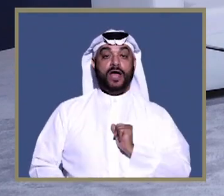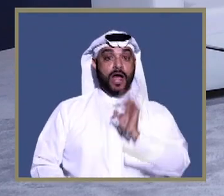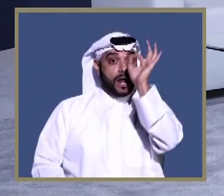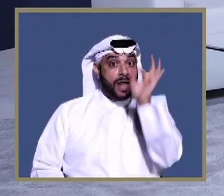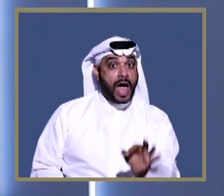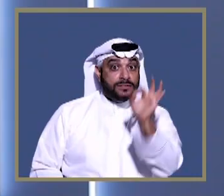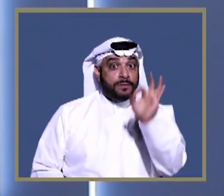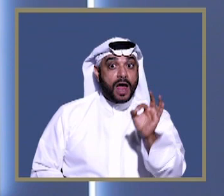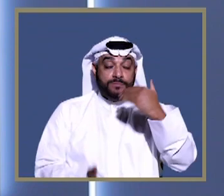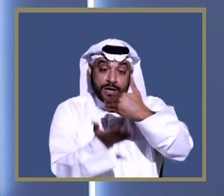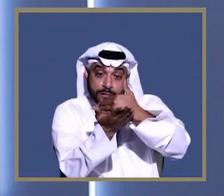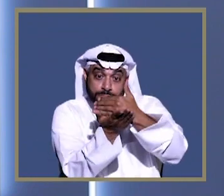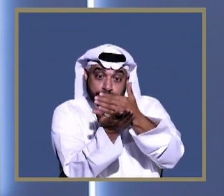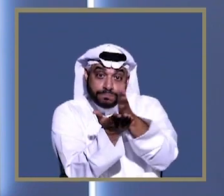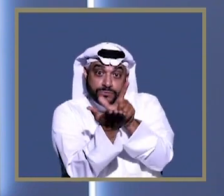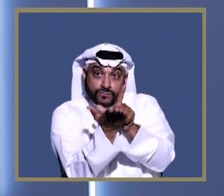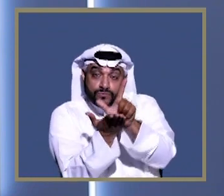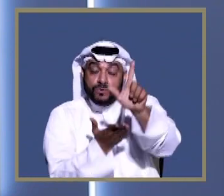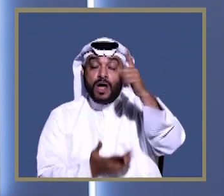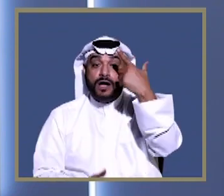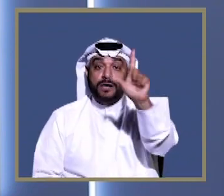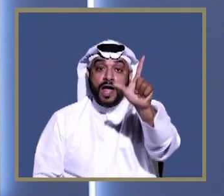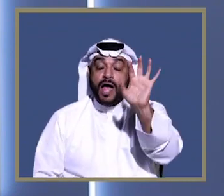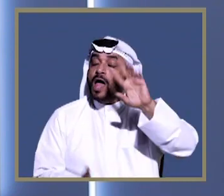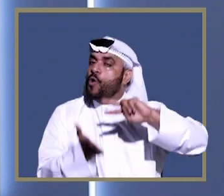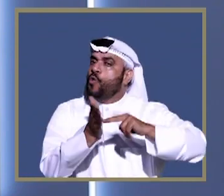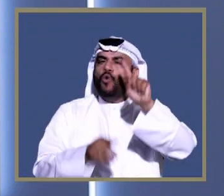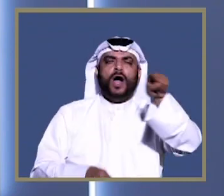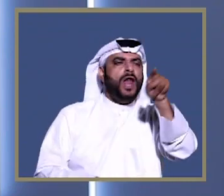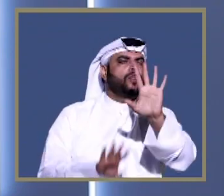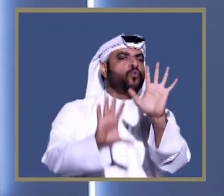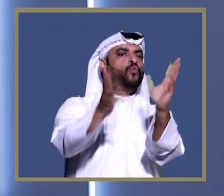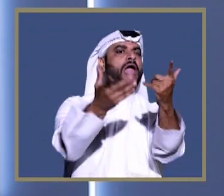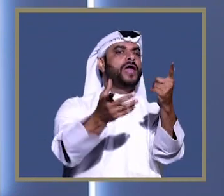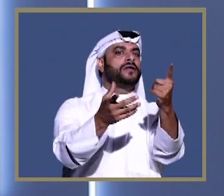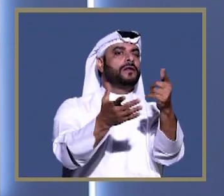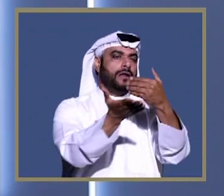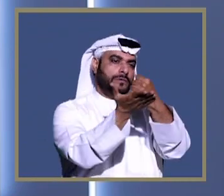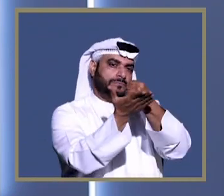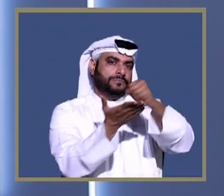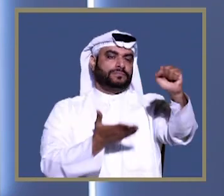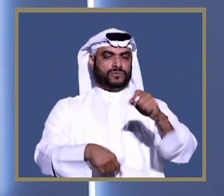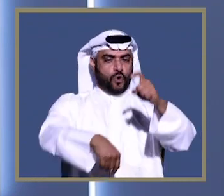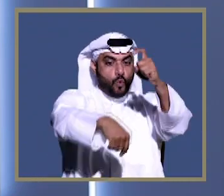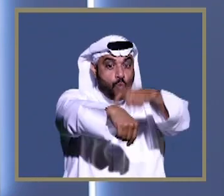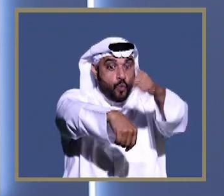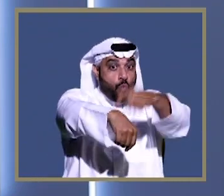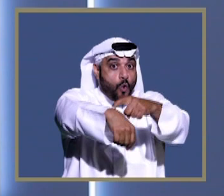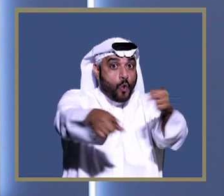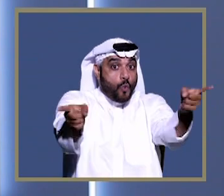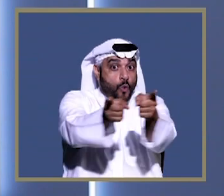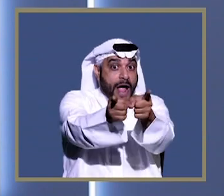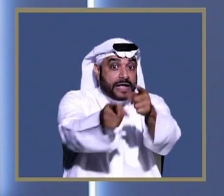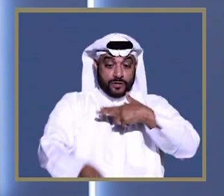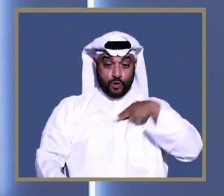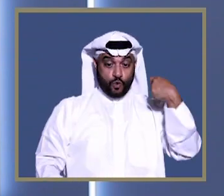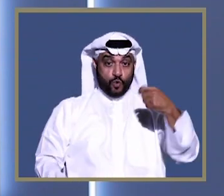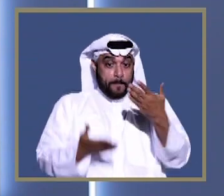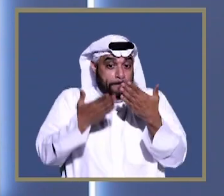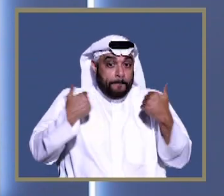وين الخلل. المشكلة في كل الحكومات السابقة ما في عندهم توقيت زمني